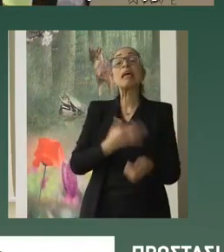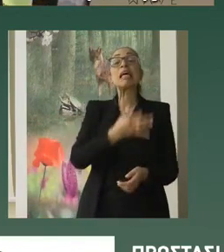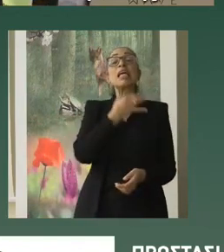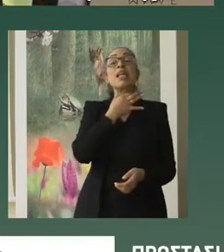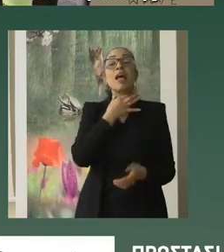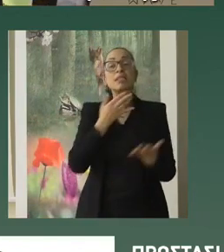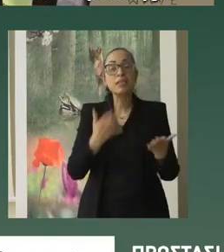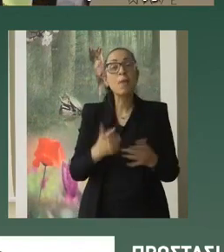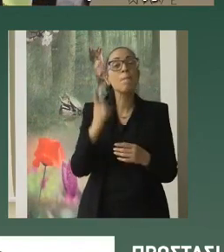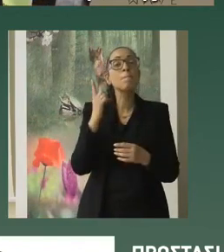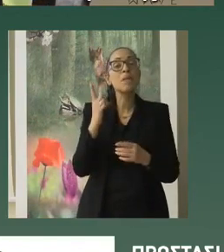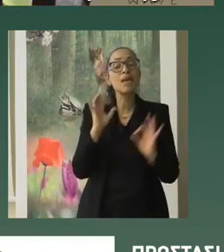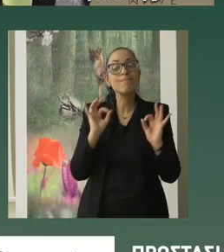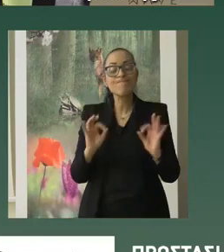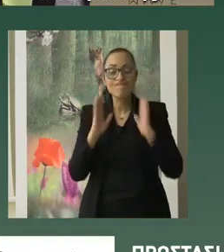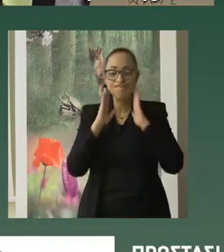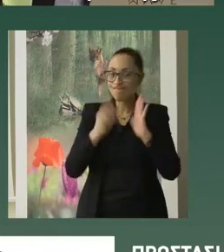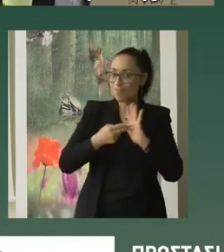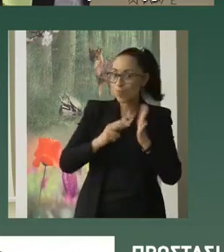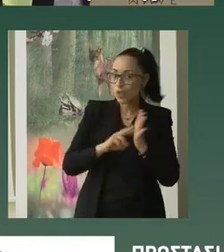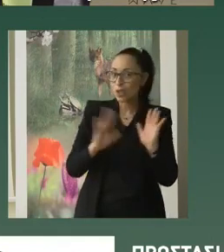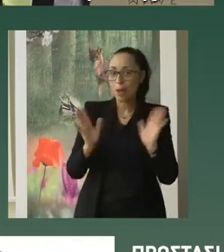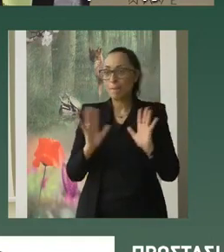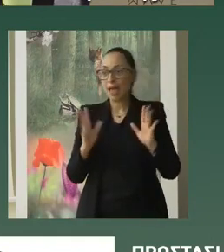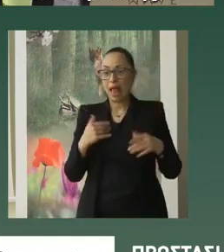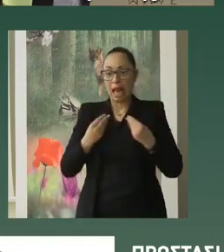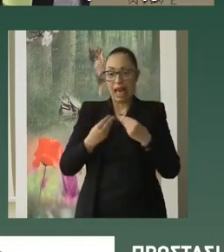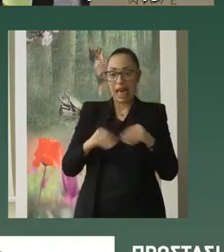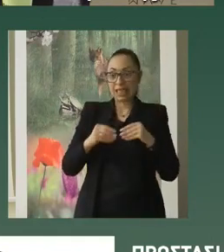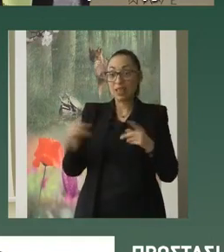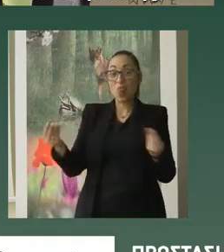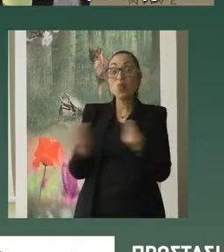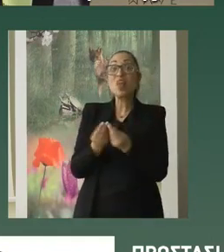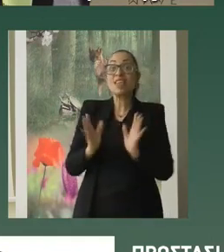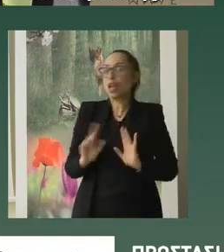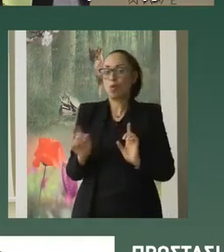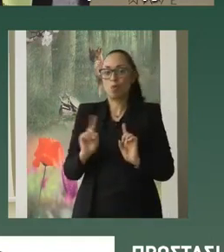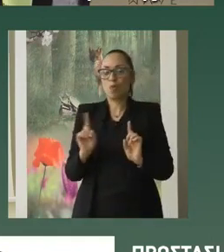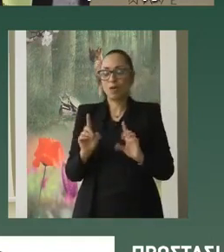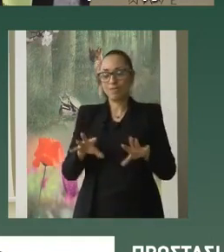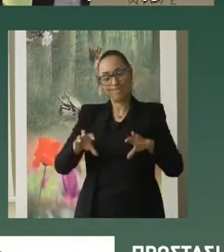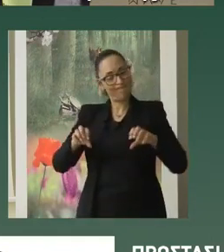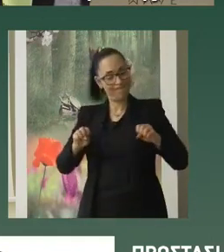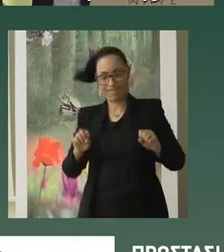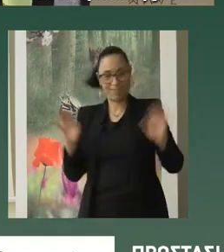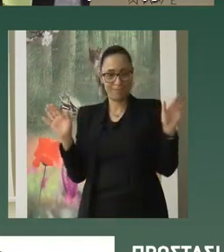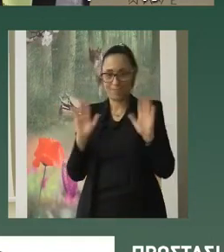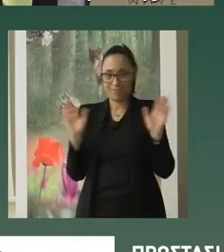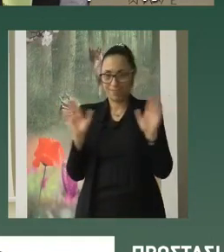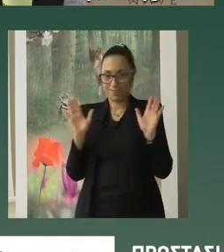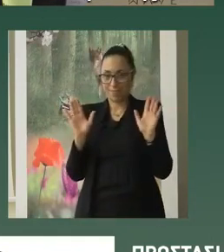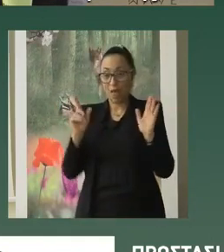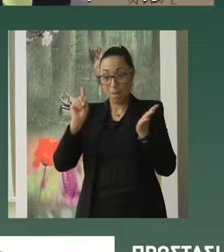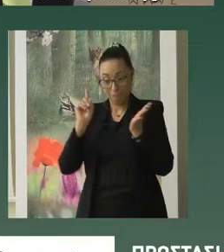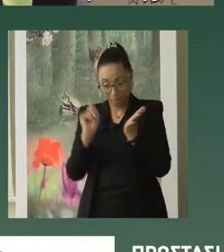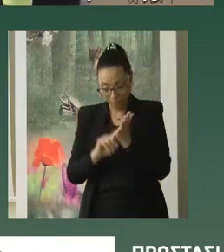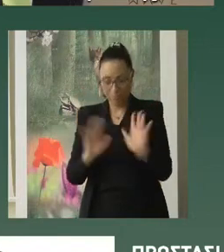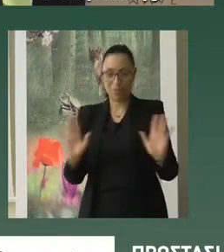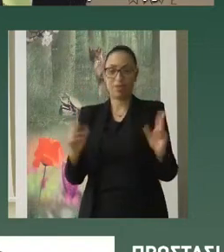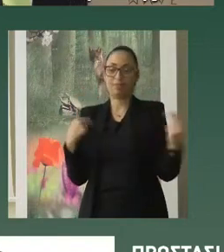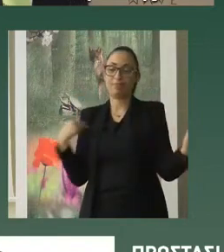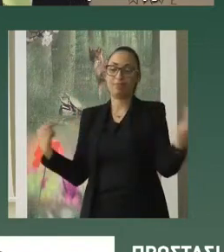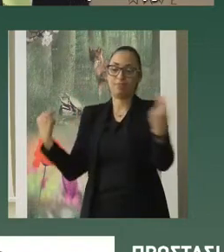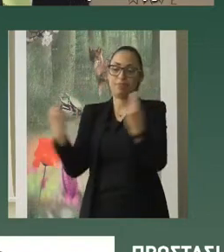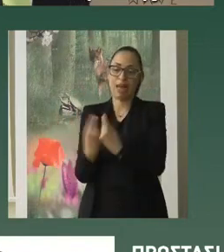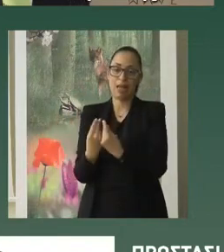χρειάζεται και μια προσοχή, μην πάμε σε λύσεις οι οποίες δεν ταιριάζουν και με τα ανοιχτά καθεστώτα, με τα καθεστώτα που έχουν συνηθίσει ότι ο